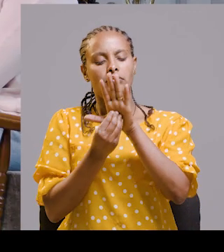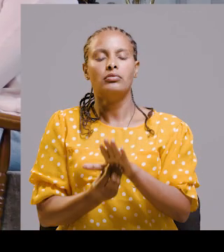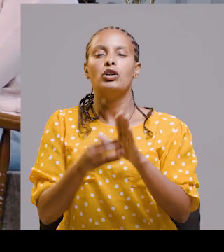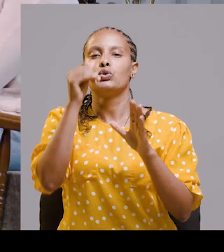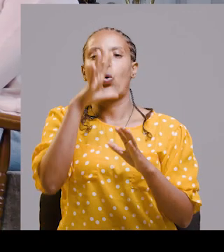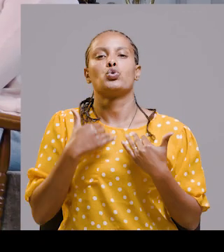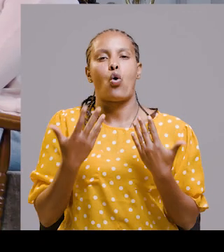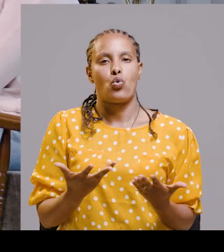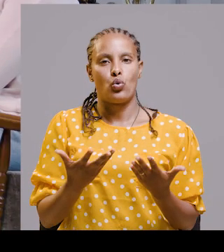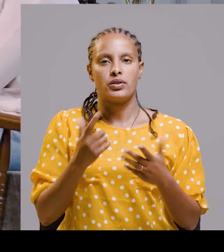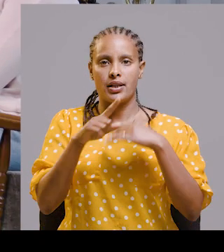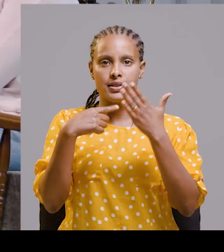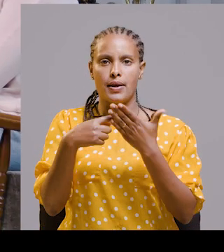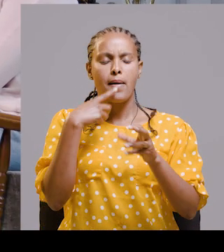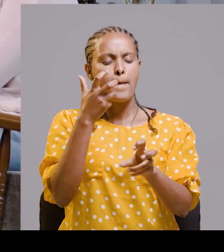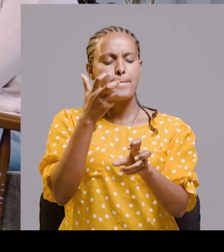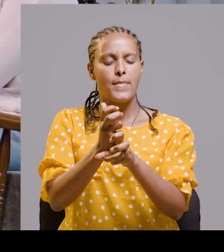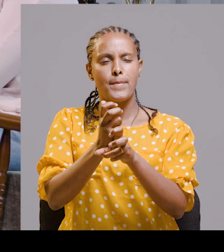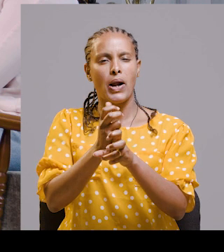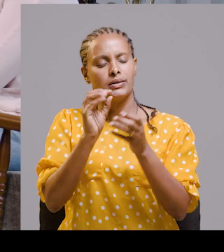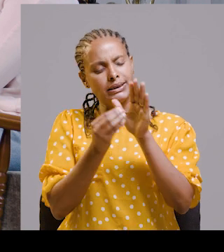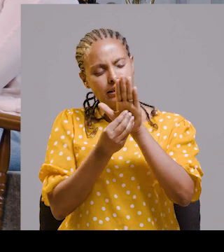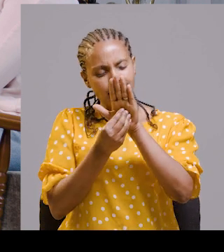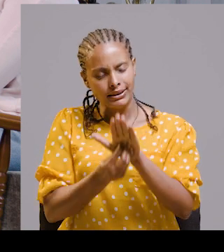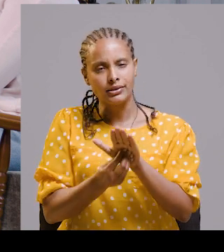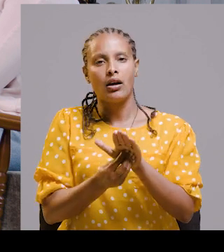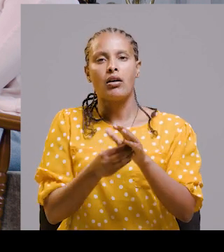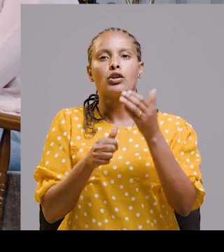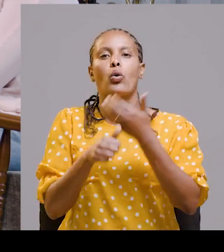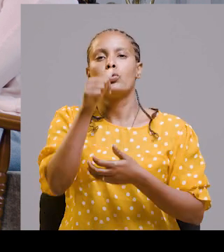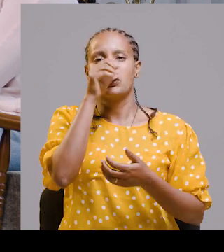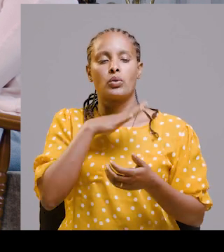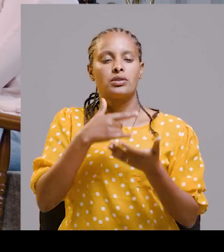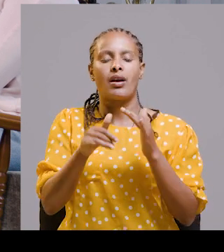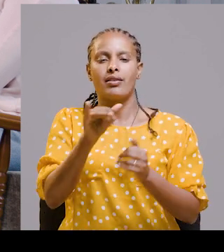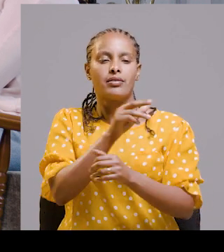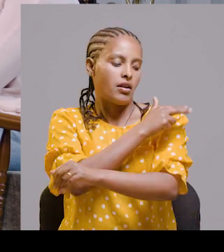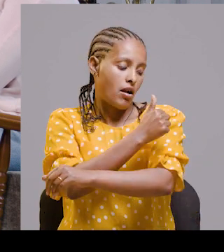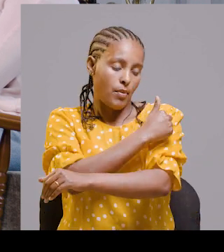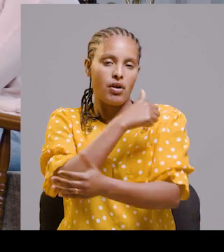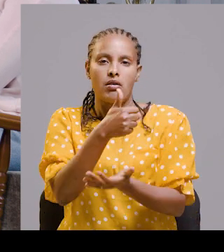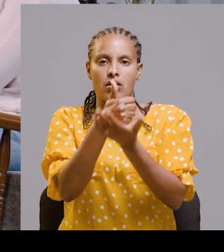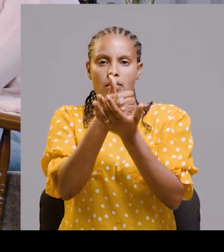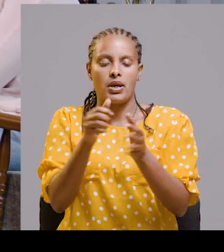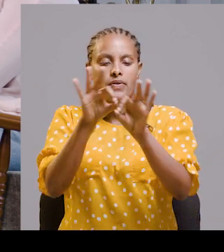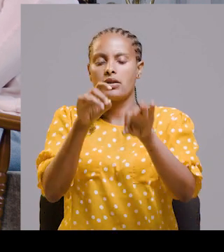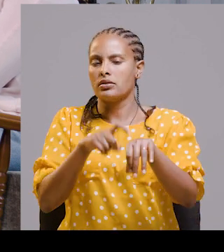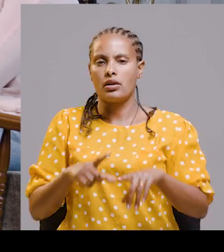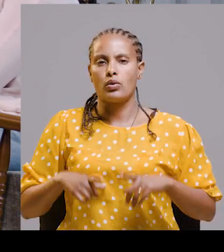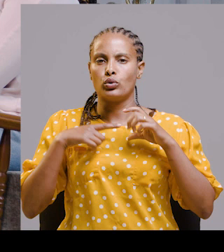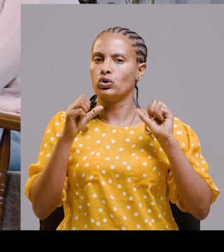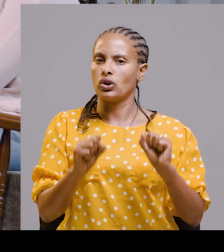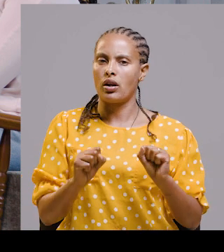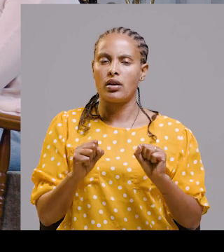በመካከለኛ ሁኔታ እና በከባድ ሁኔታ ደግሞ አፌክትድ የሆኑ ሰዎች ይኖራሉ። ስለዚህ በከባድ ሁኔታ የተጎዱትን ሰዎች ደግሞ እንዲህ አይነት የህክምና